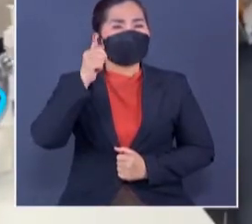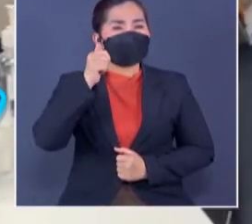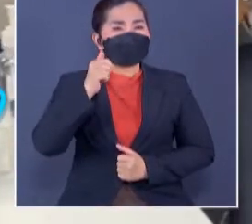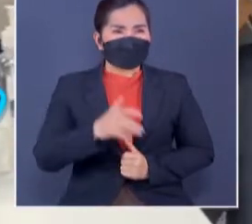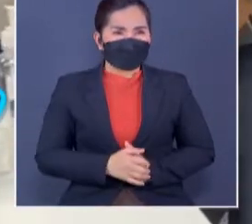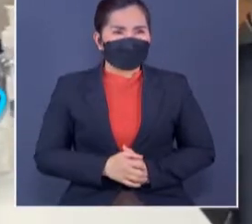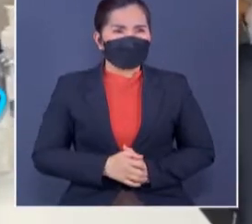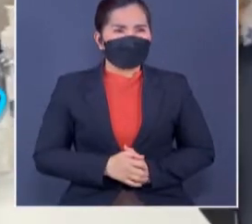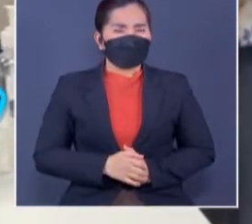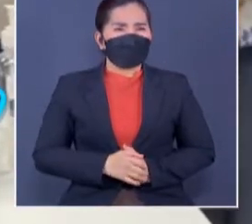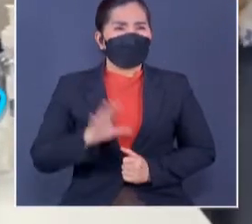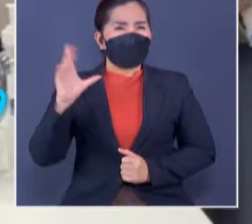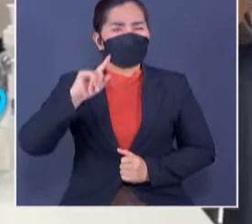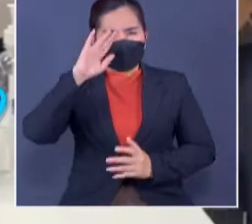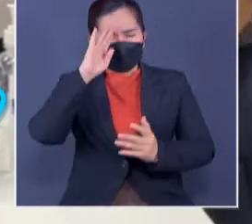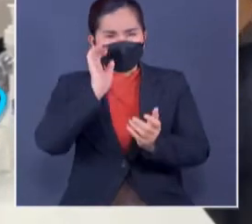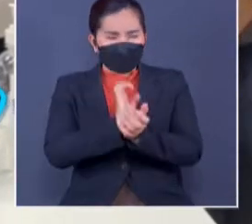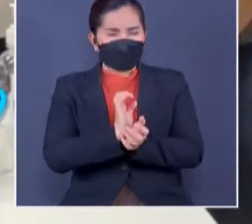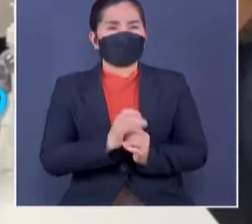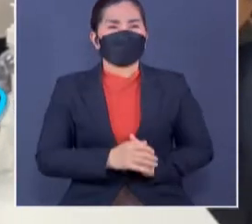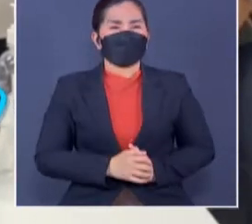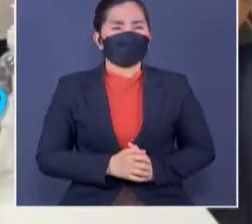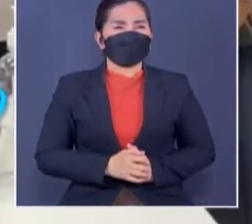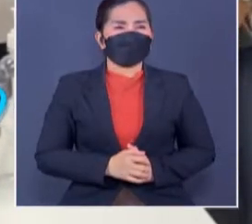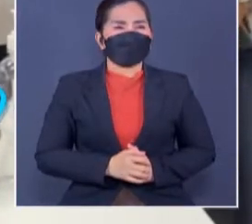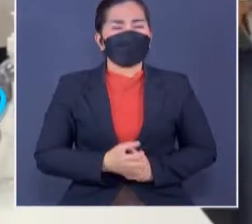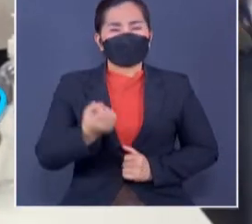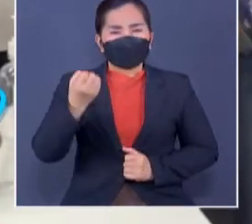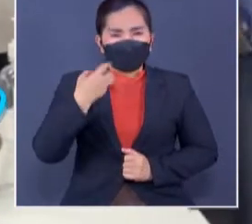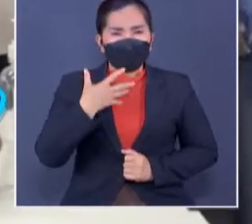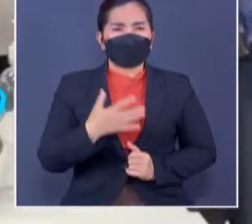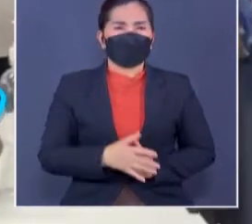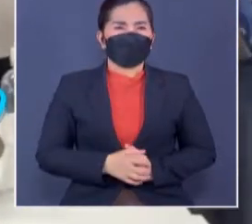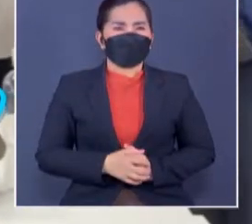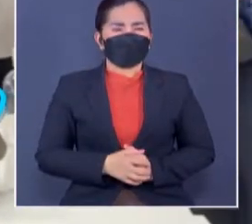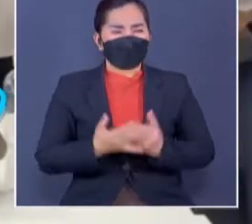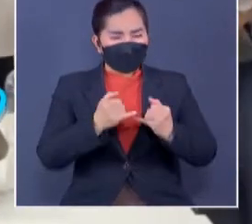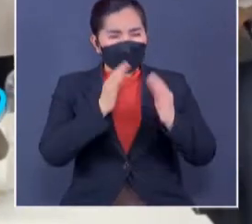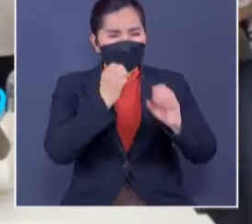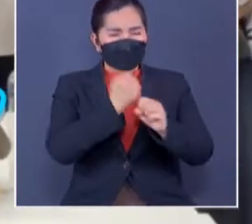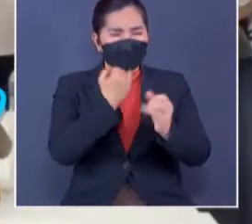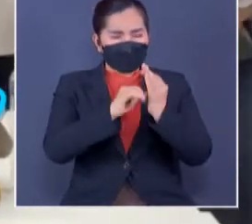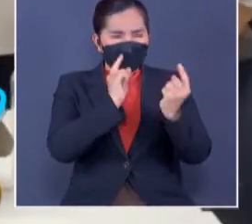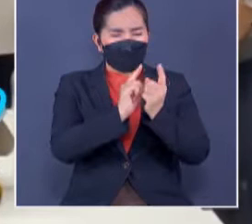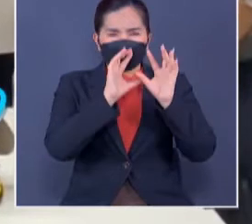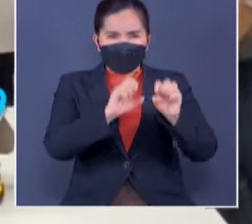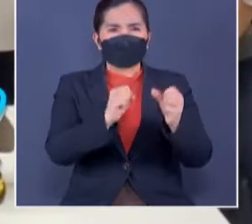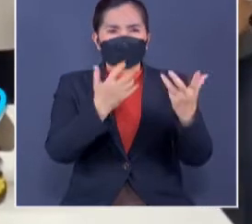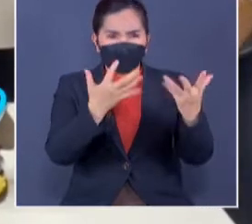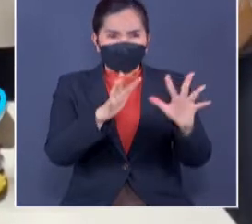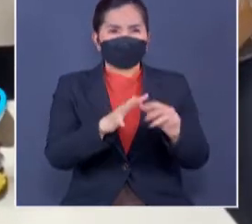เจ้าหน้าที่ตำรวจนะครับสภ.ปากเกร็ดนะครับผมแจ้งว่าผมจับตัวผู้ต้องหาได้แล้วเขาจับตัวผู้ต้องหาได้แล้วเ